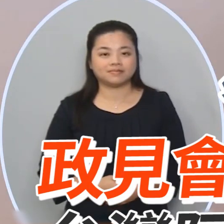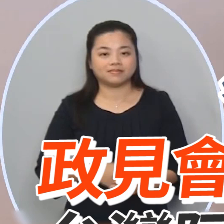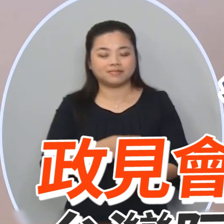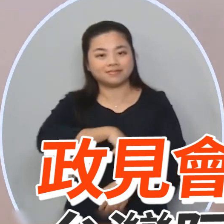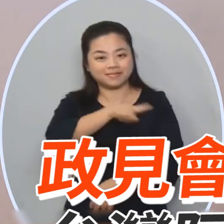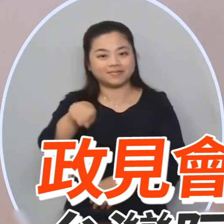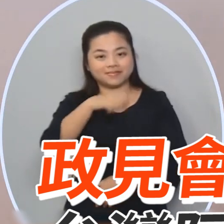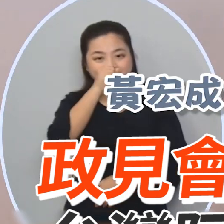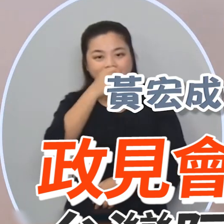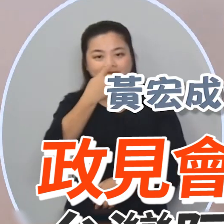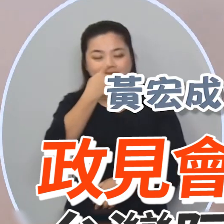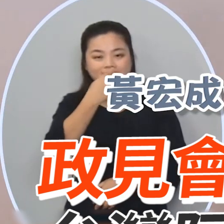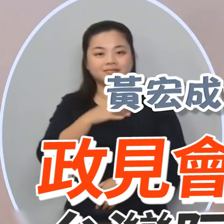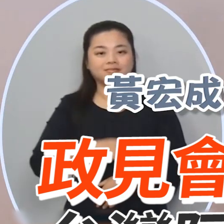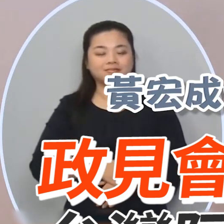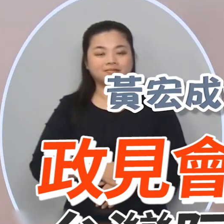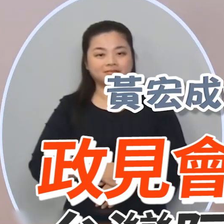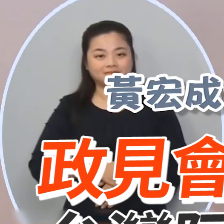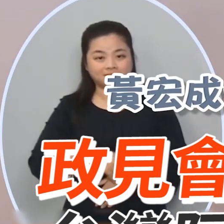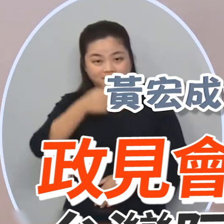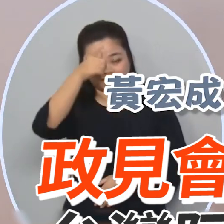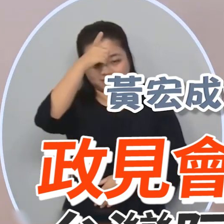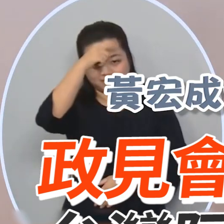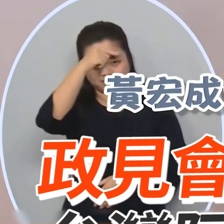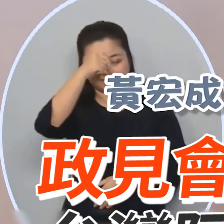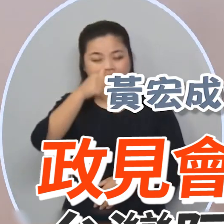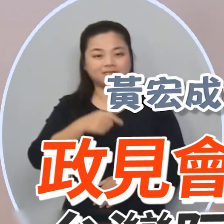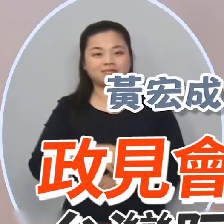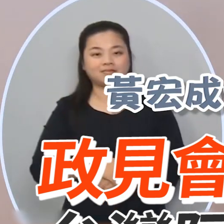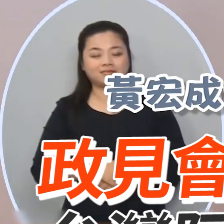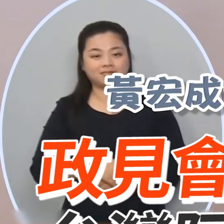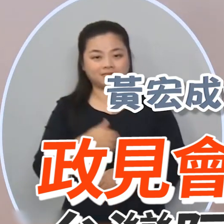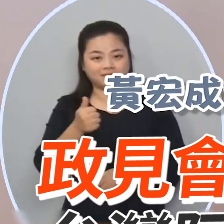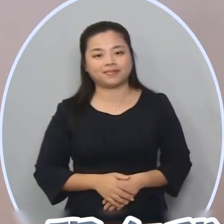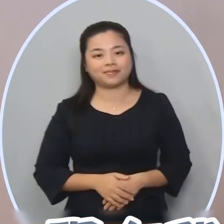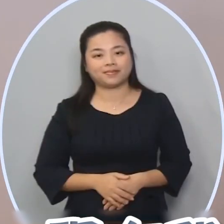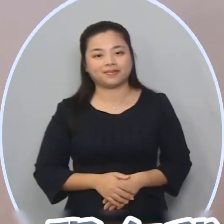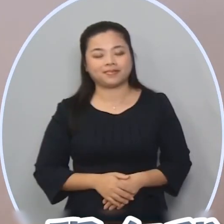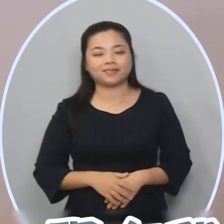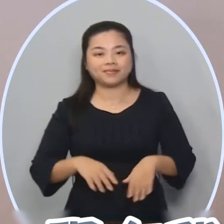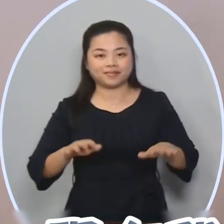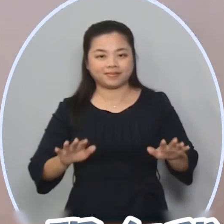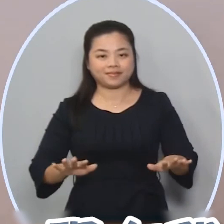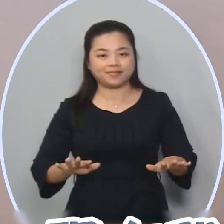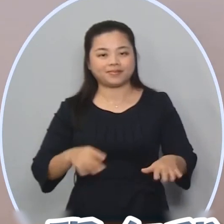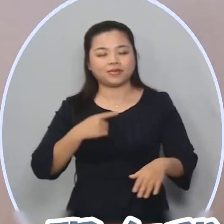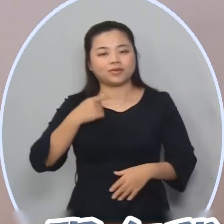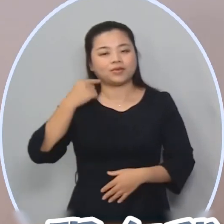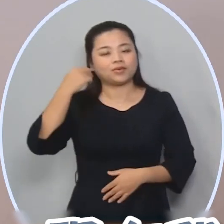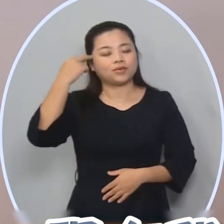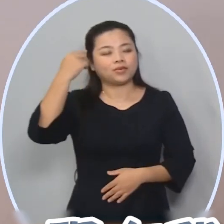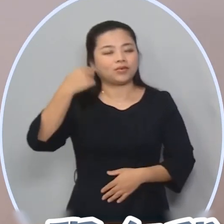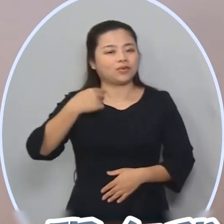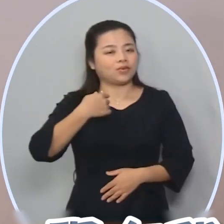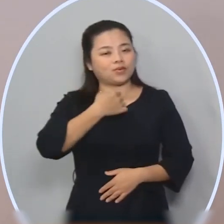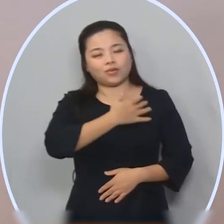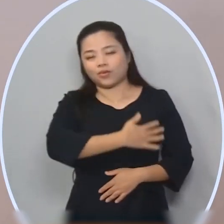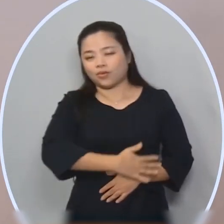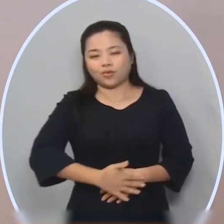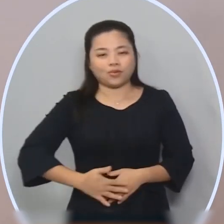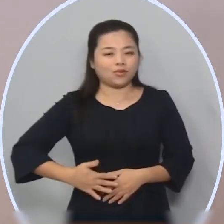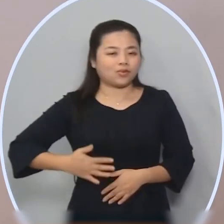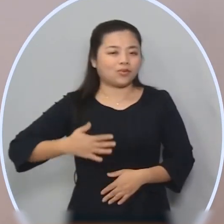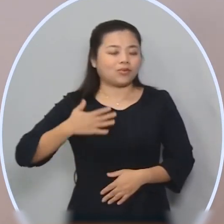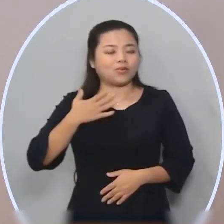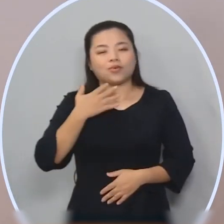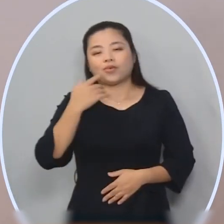的朋友，大家好，我是黄鸿成，台湾阿成世界伟人财神总统。现在我觉得自己全身的器官、全身